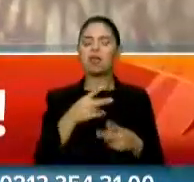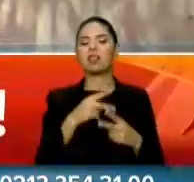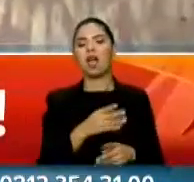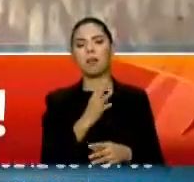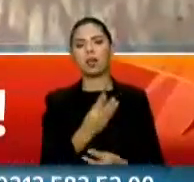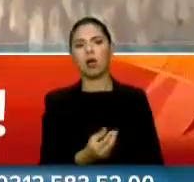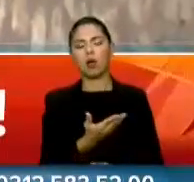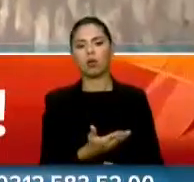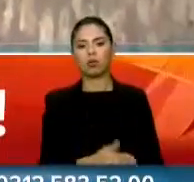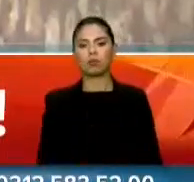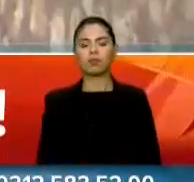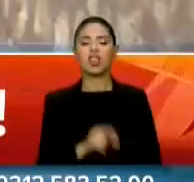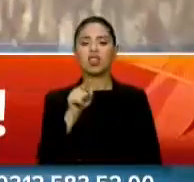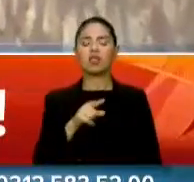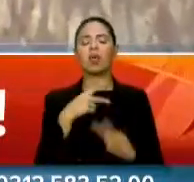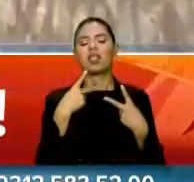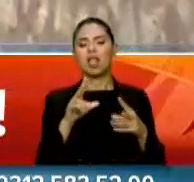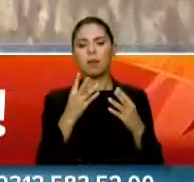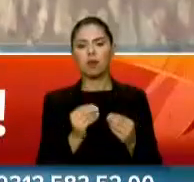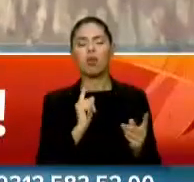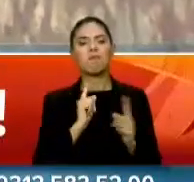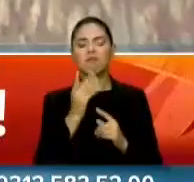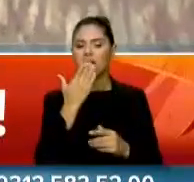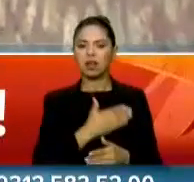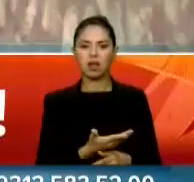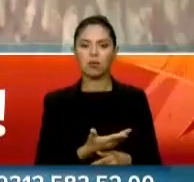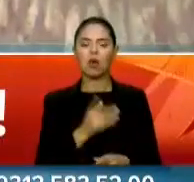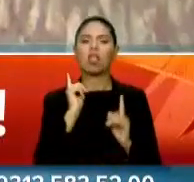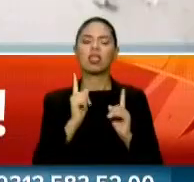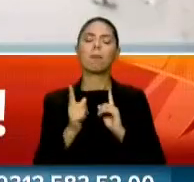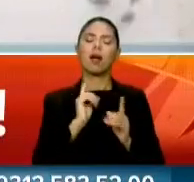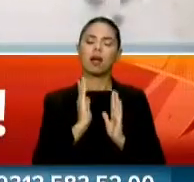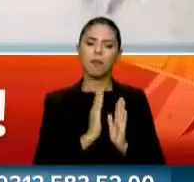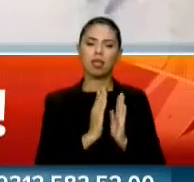bırakılmış. Tutuksuz yargılanmak üzere bırakılmış. Tabii, hani dava devam